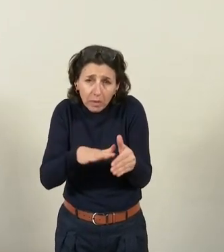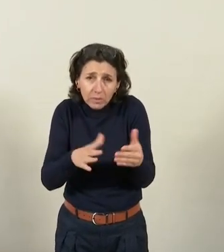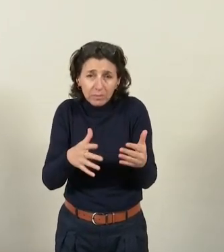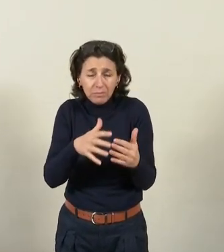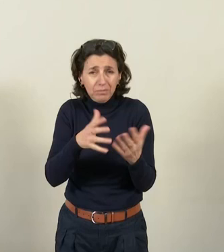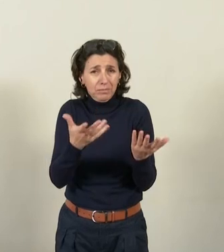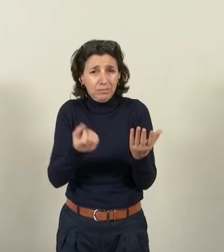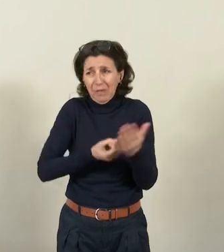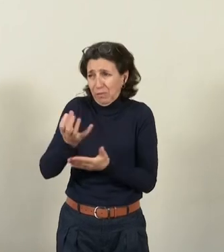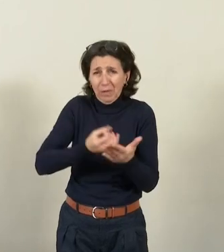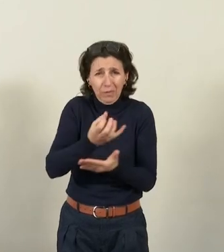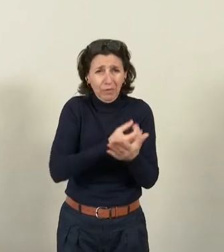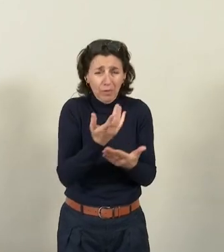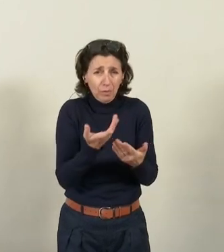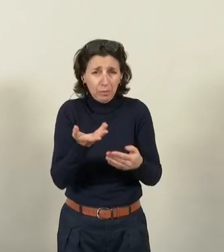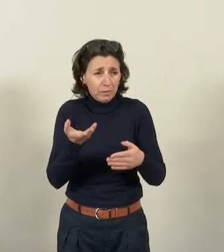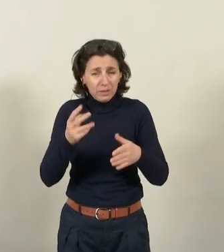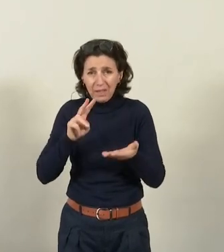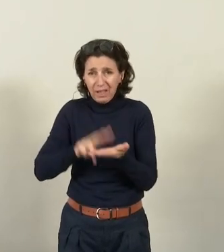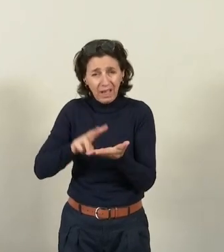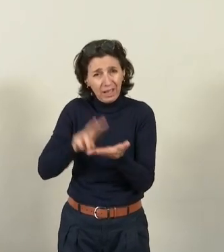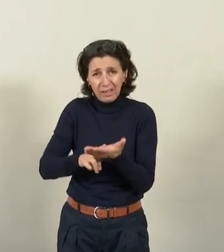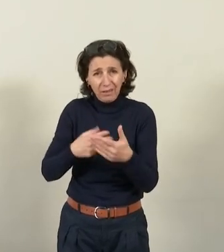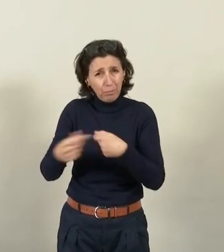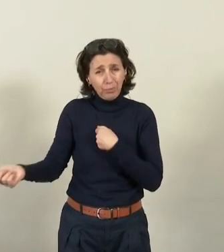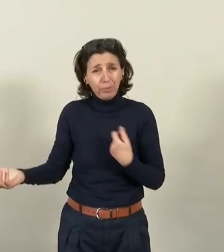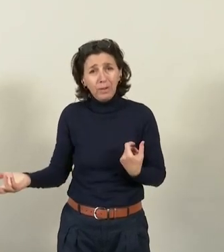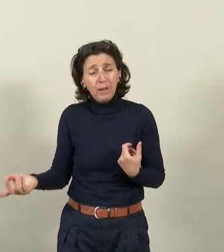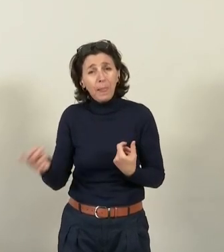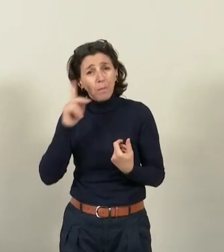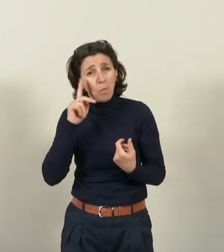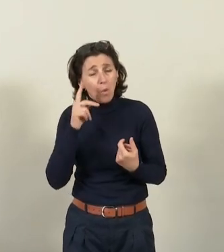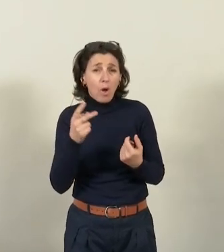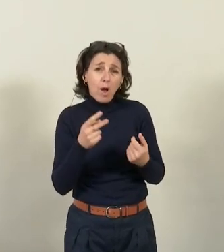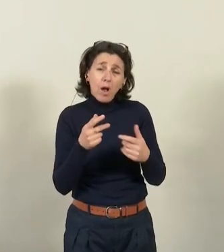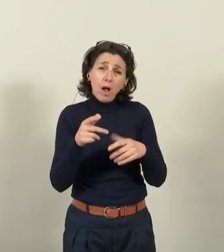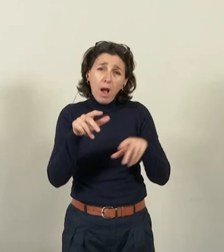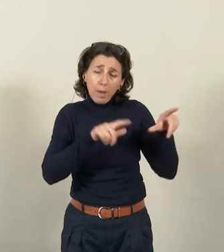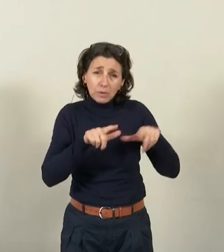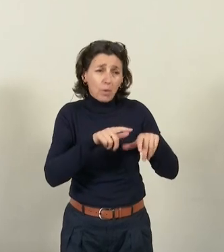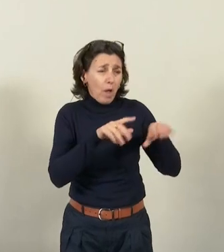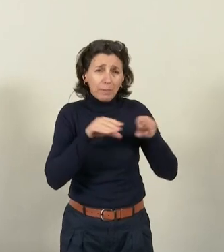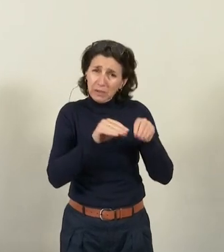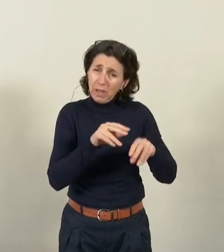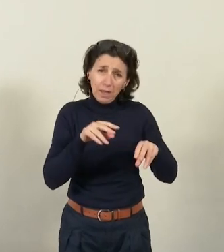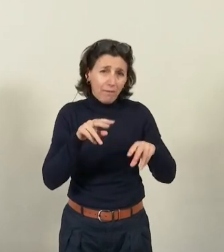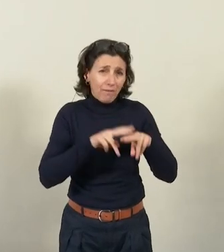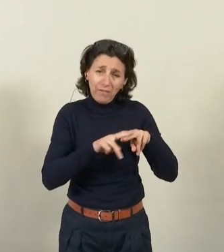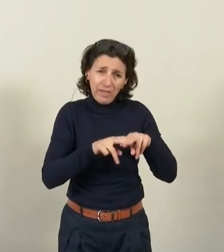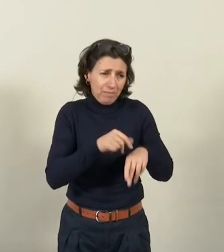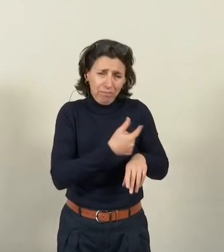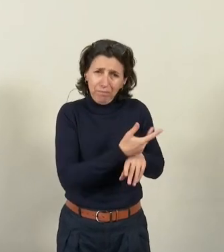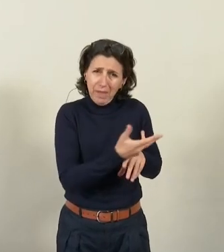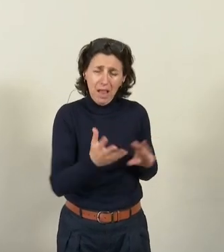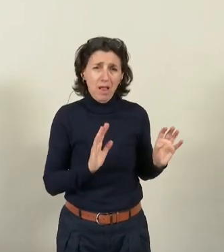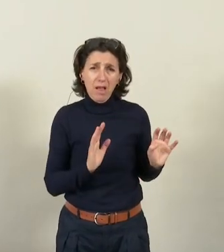correspondent pas à la réalité puisque nous avons donc des milliers de de logements vide qui ne sont pas loués il faudrait plutôt se pencher sur les raisons pour